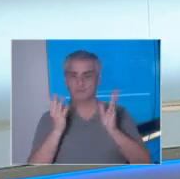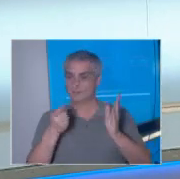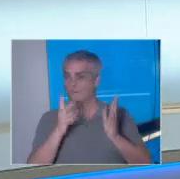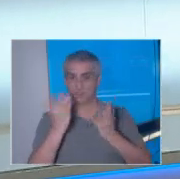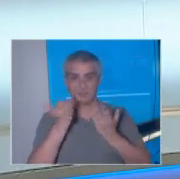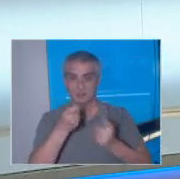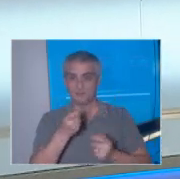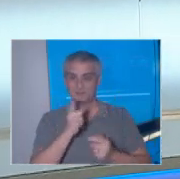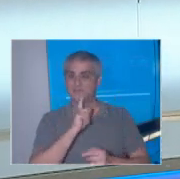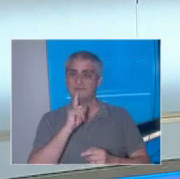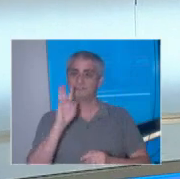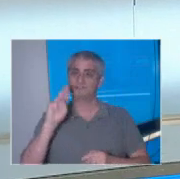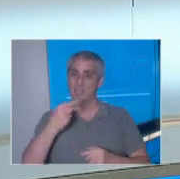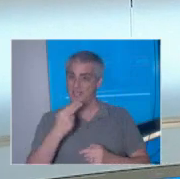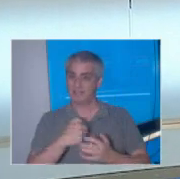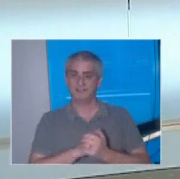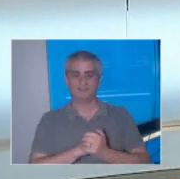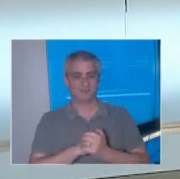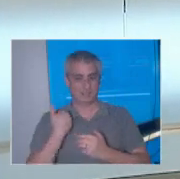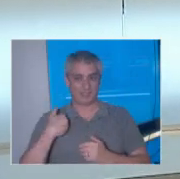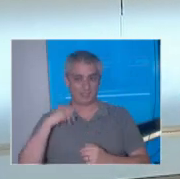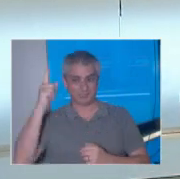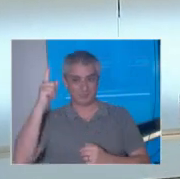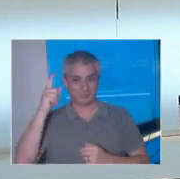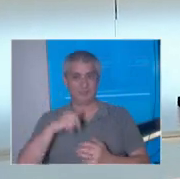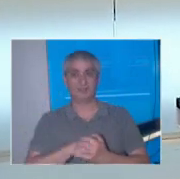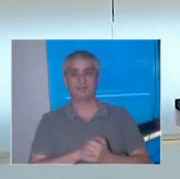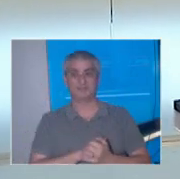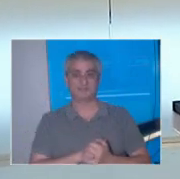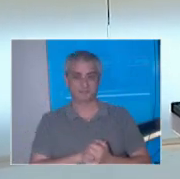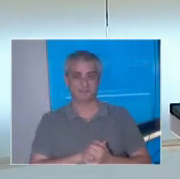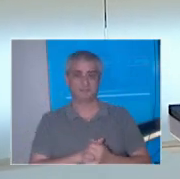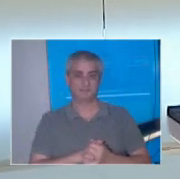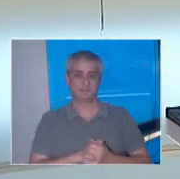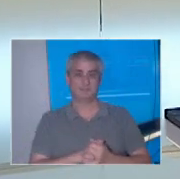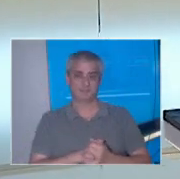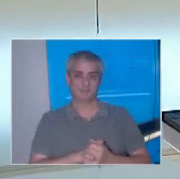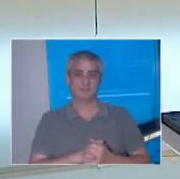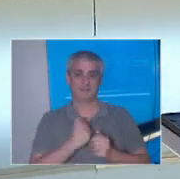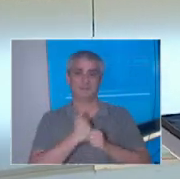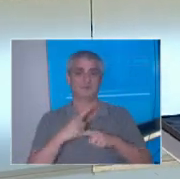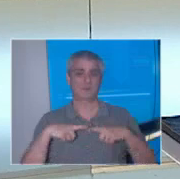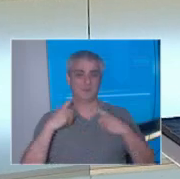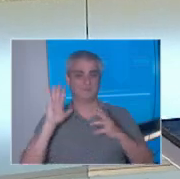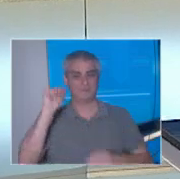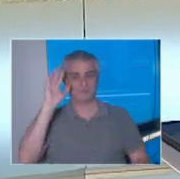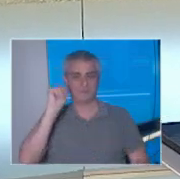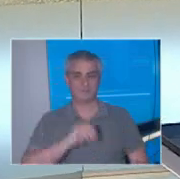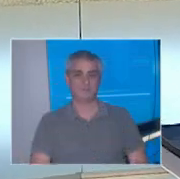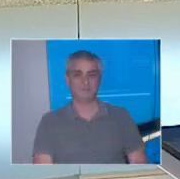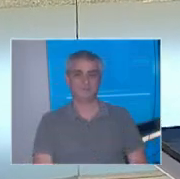איפה אתם בסדר? אצל אמא שרה. אצל אמא שרה? בקיאה ביעקב. שלום, תעשו חיים. ביי.